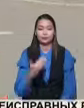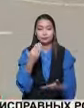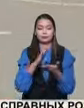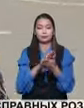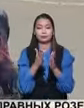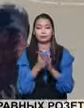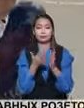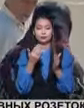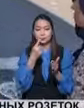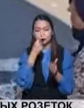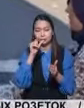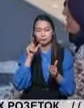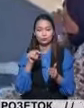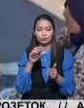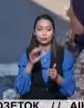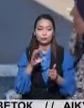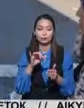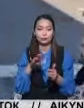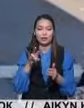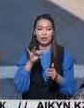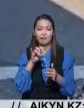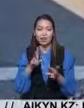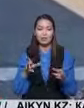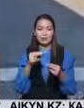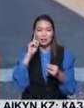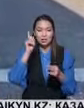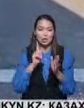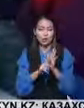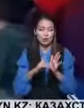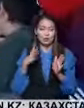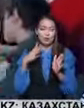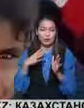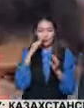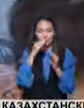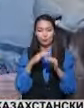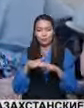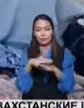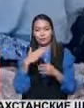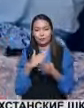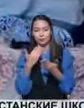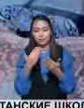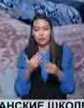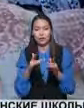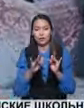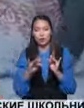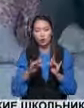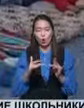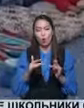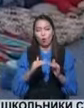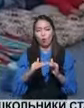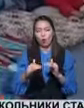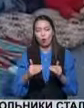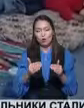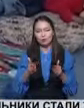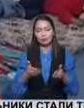в прибрежном городе Сидон. Ливанцы, спасающиеся от израильских ударов, вынуждены укрываться тут. Люди сидят на голой земле, многие с детьми на руках.